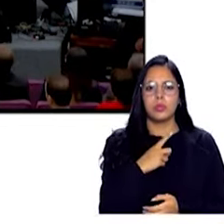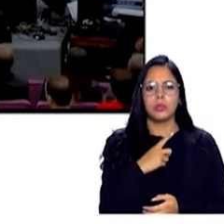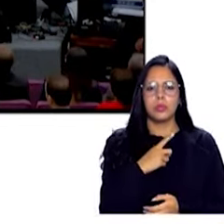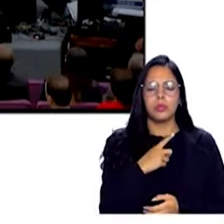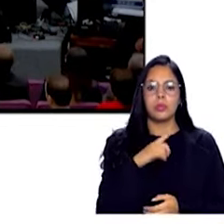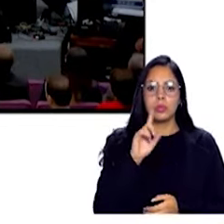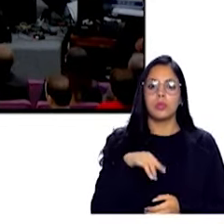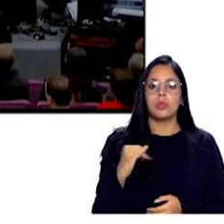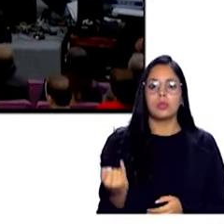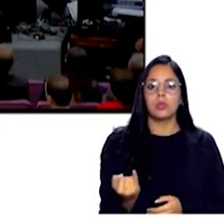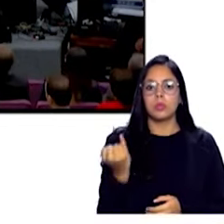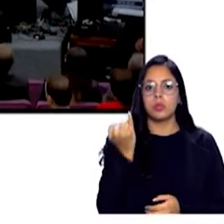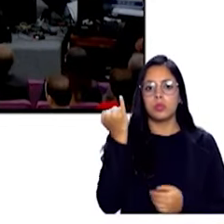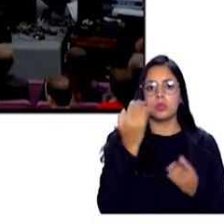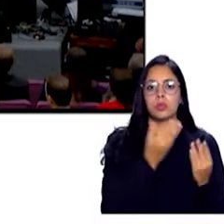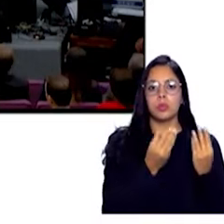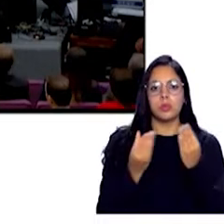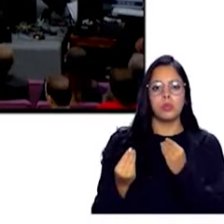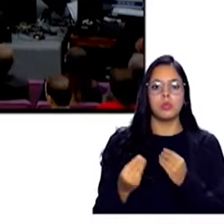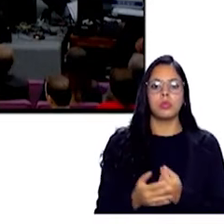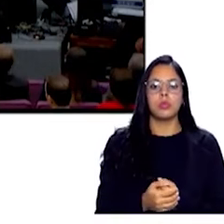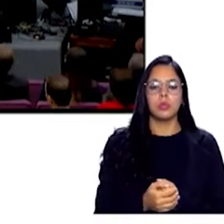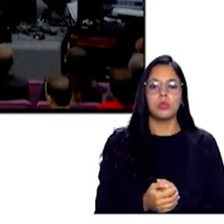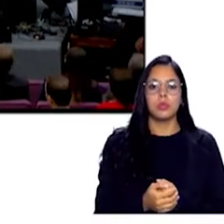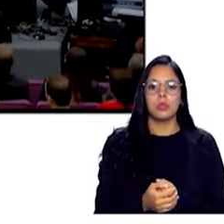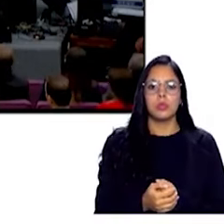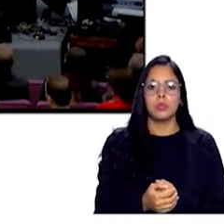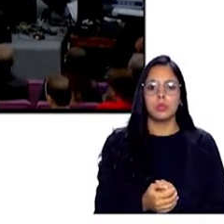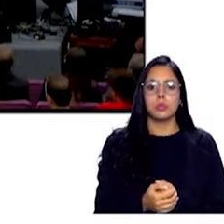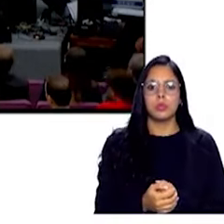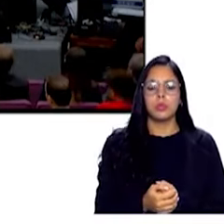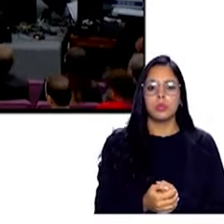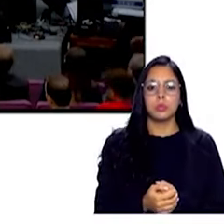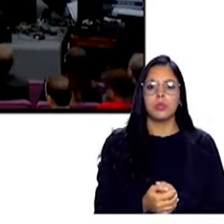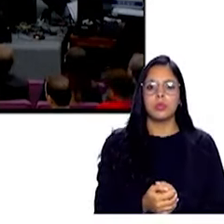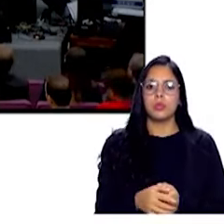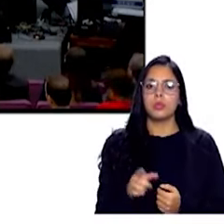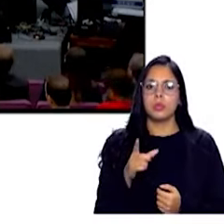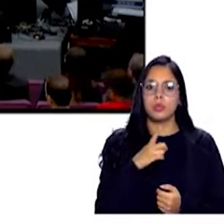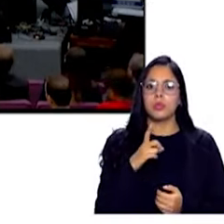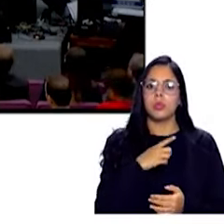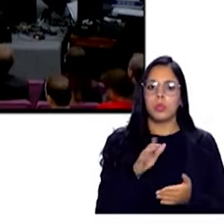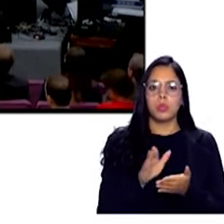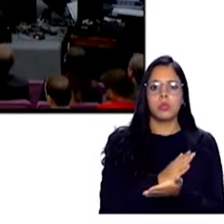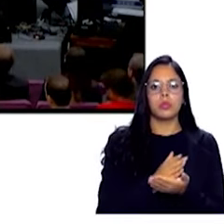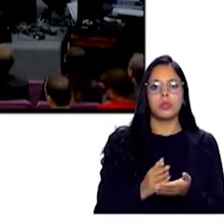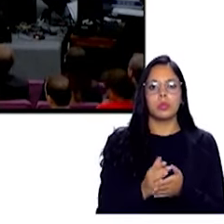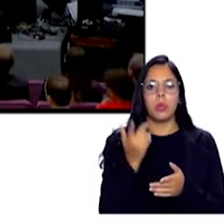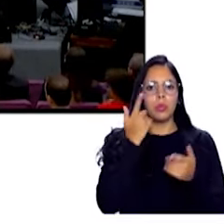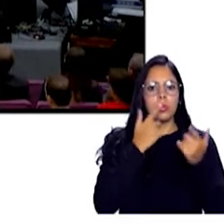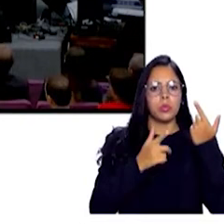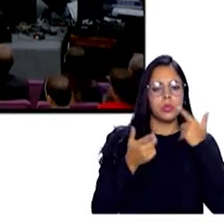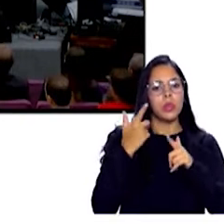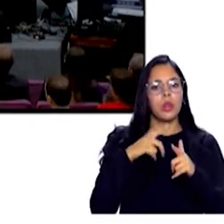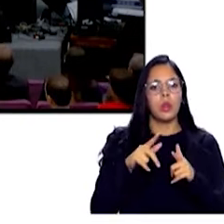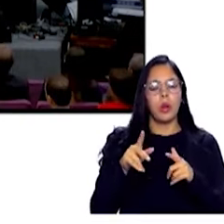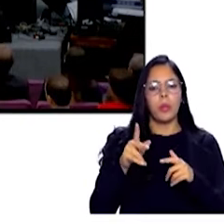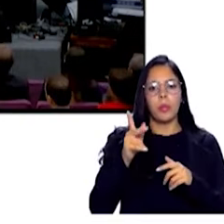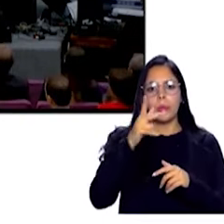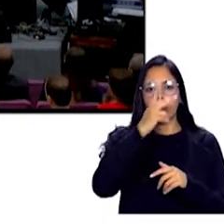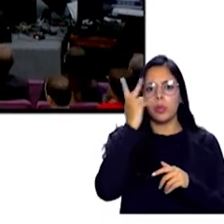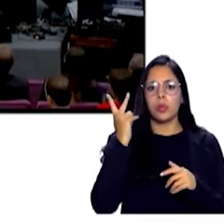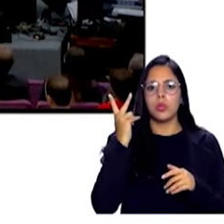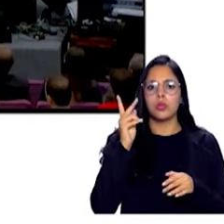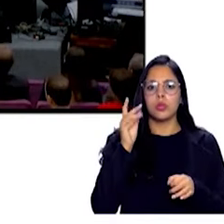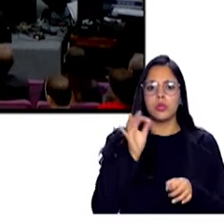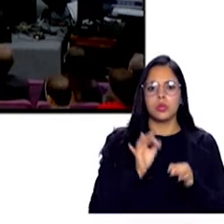essere solo I libri dei giuristi Tedeschi a cavallo tra l' 800 e Il 900 di Max HST meer che si in tiola rest Norman un